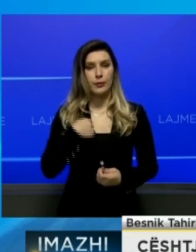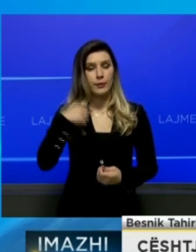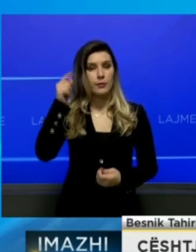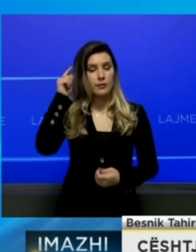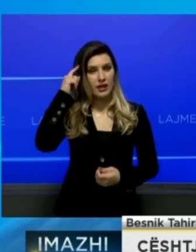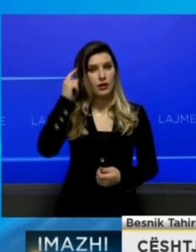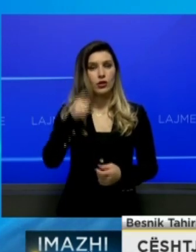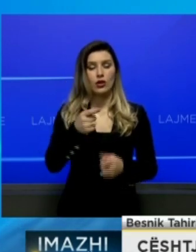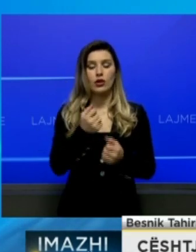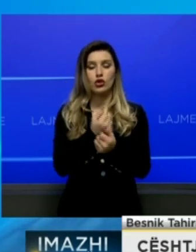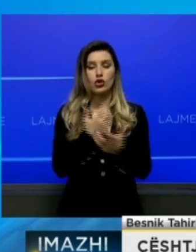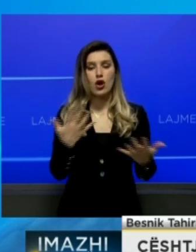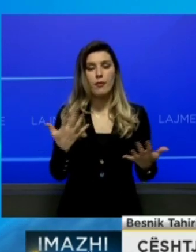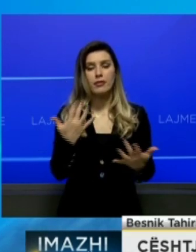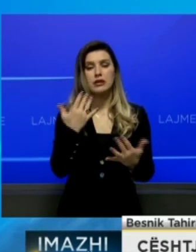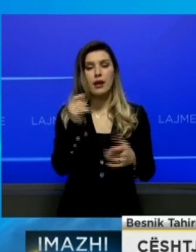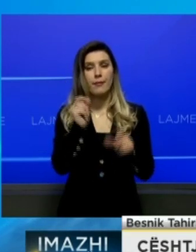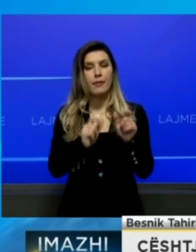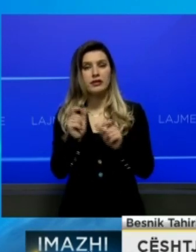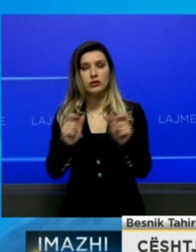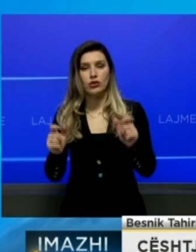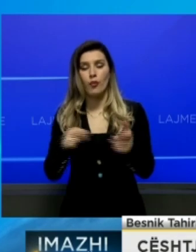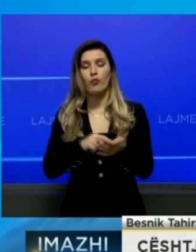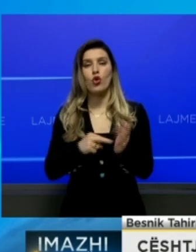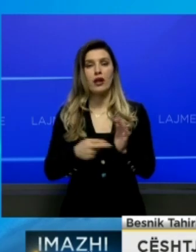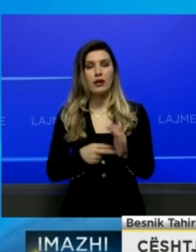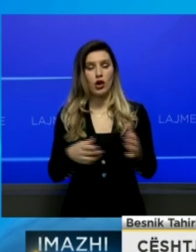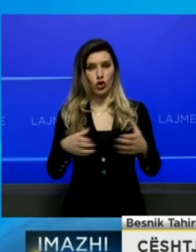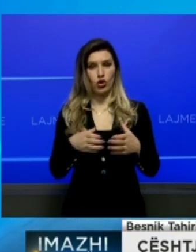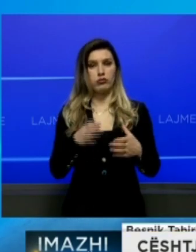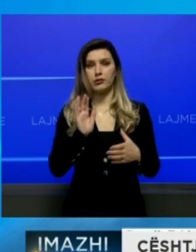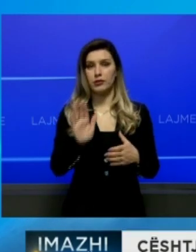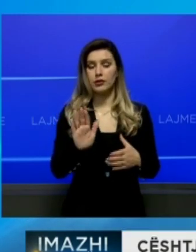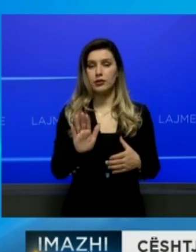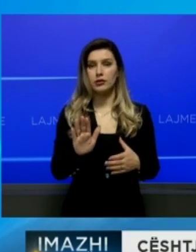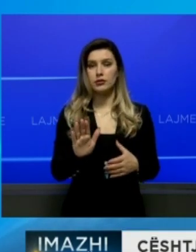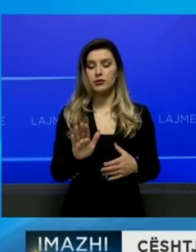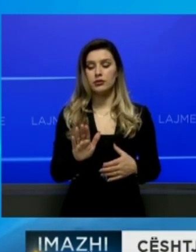arroganca e numrave, arroganca politike,